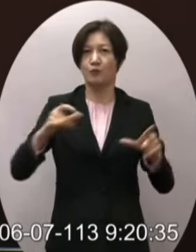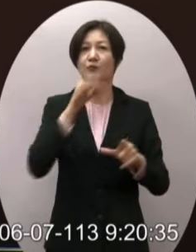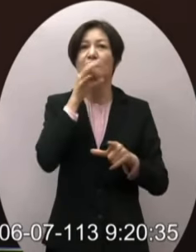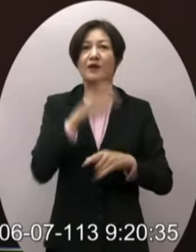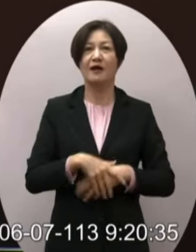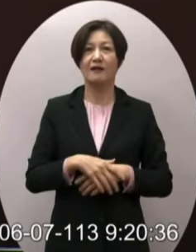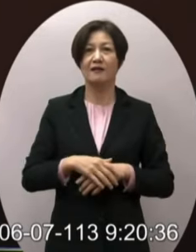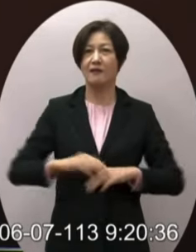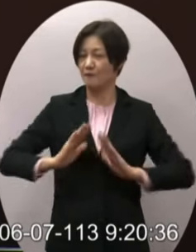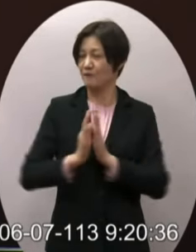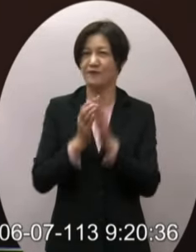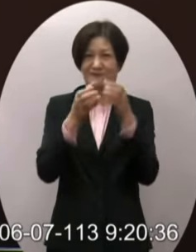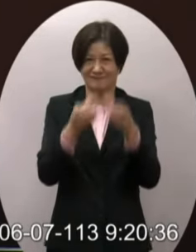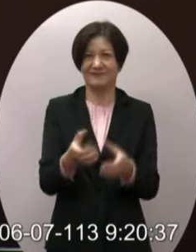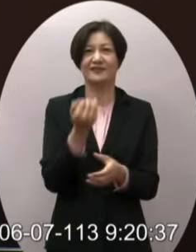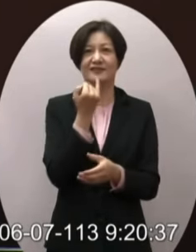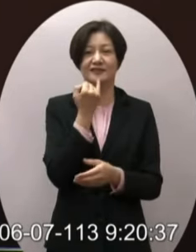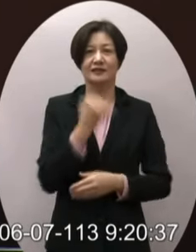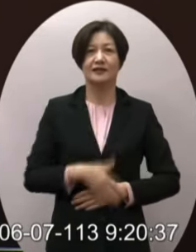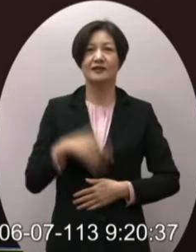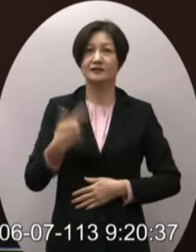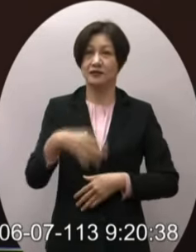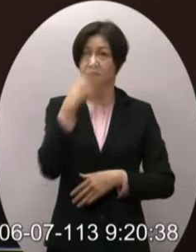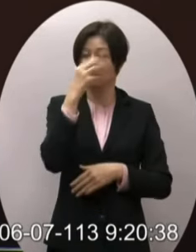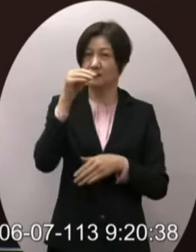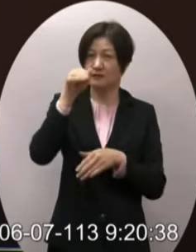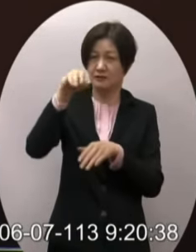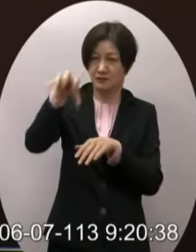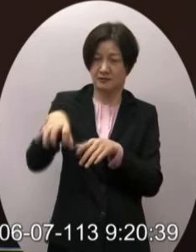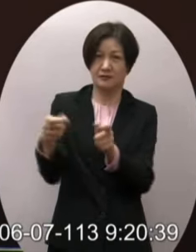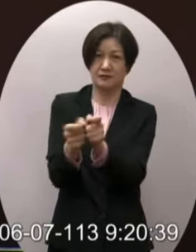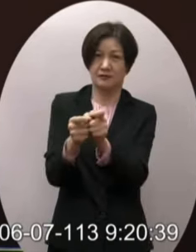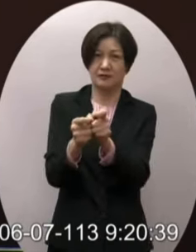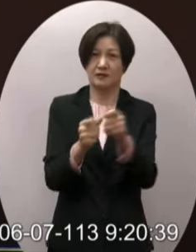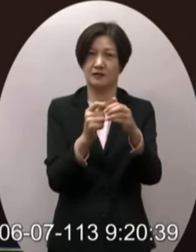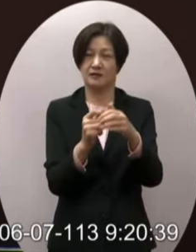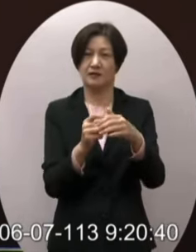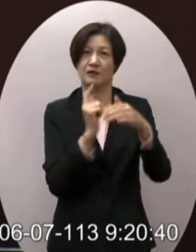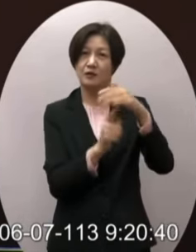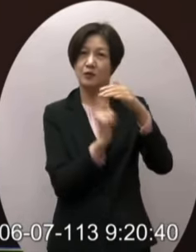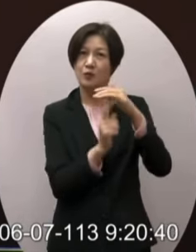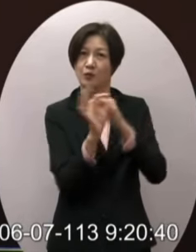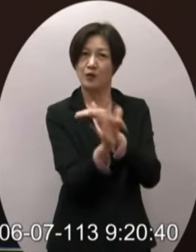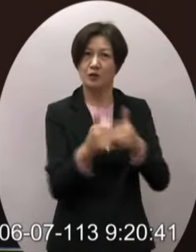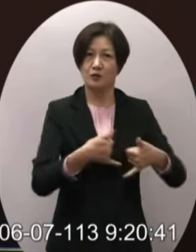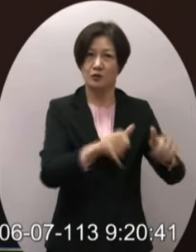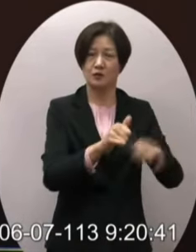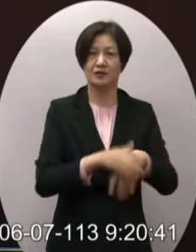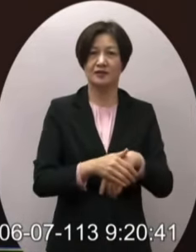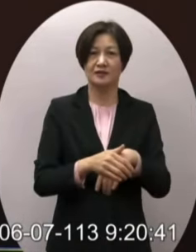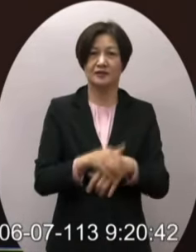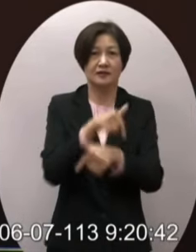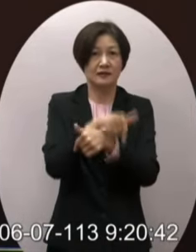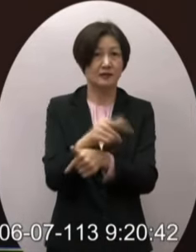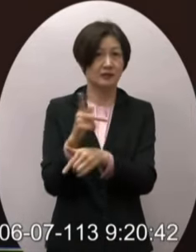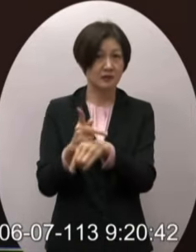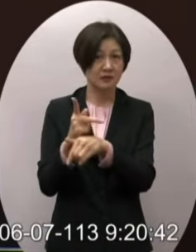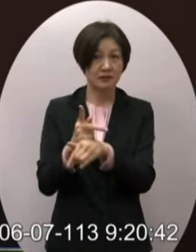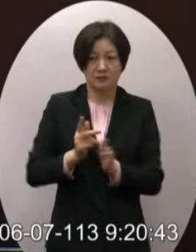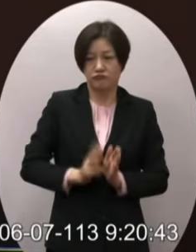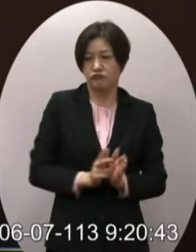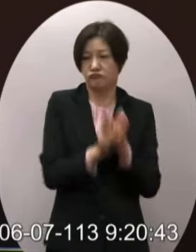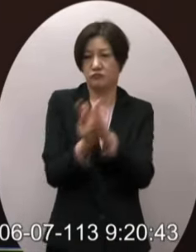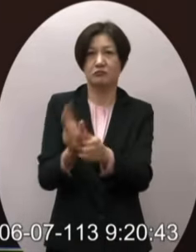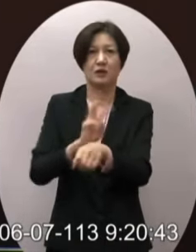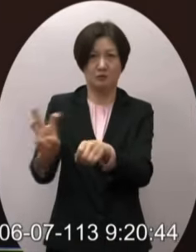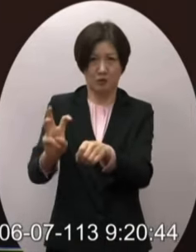进驻。这里紧邻的高铁站、快速道路，还有通往南科的台铁列车，半小时以内